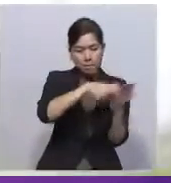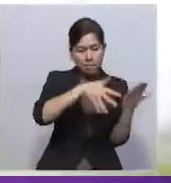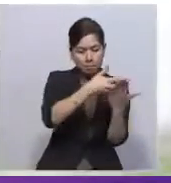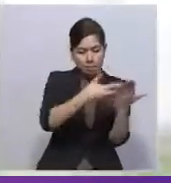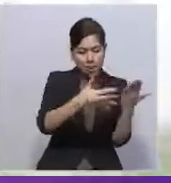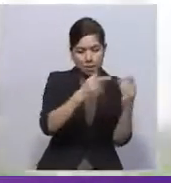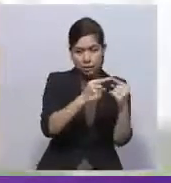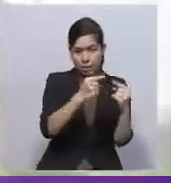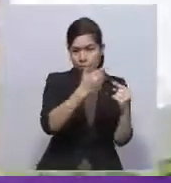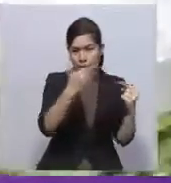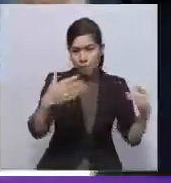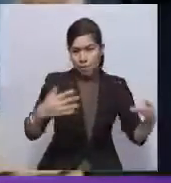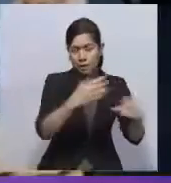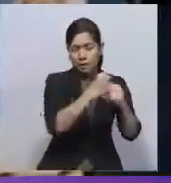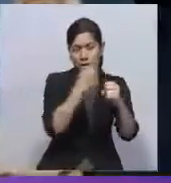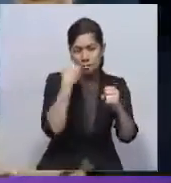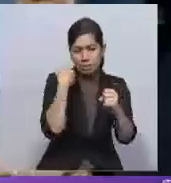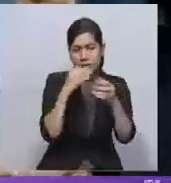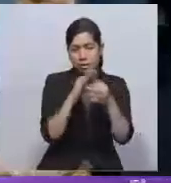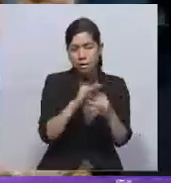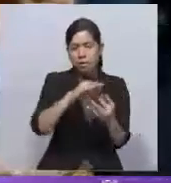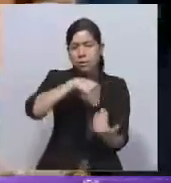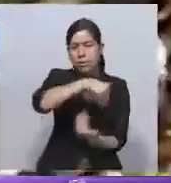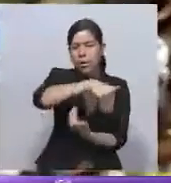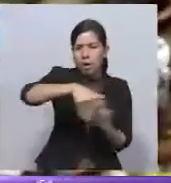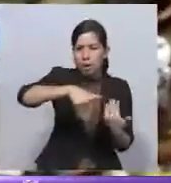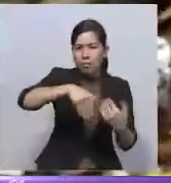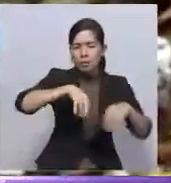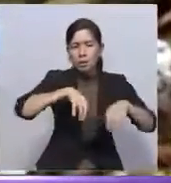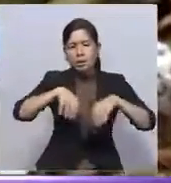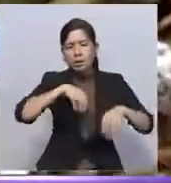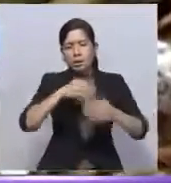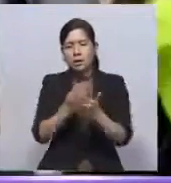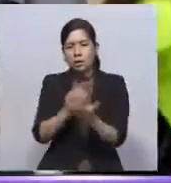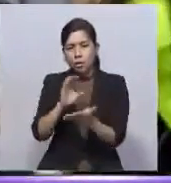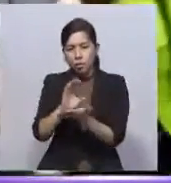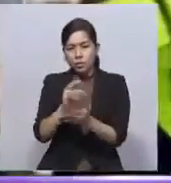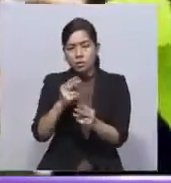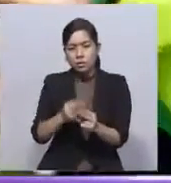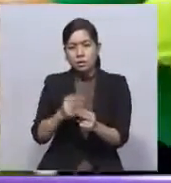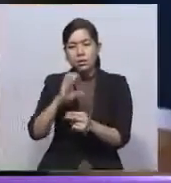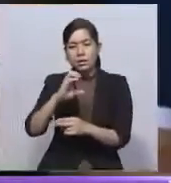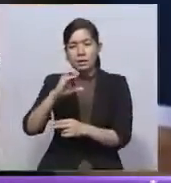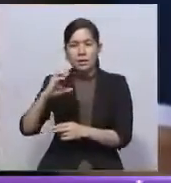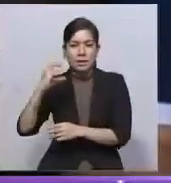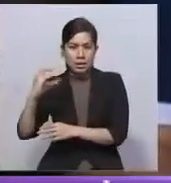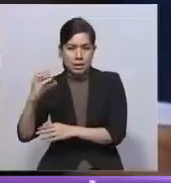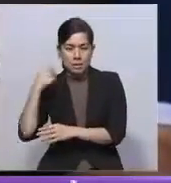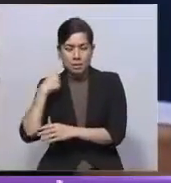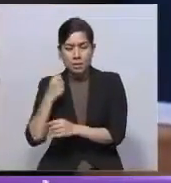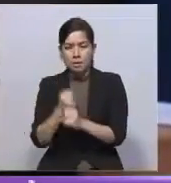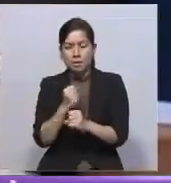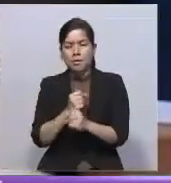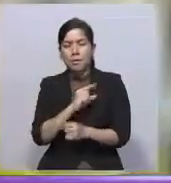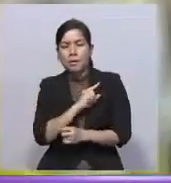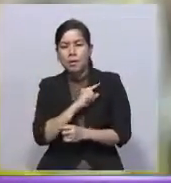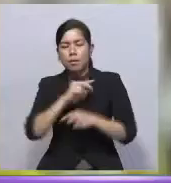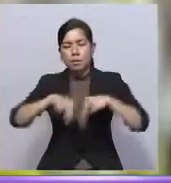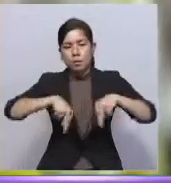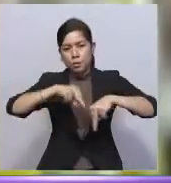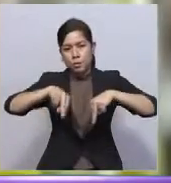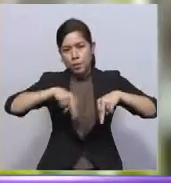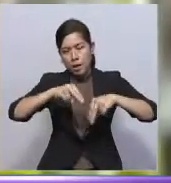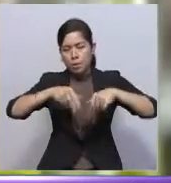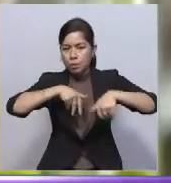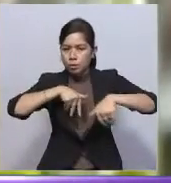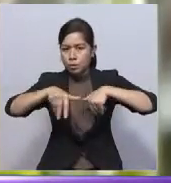ทิด้านสิ่งแวดล้อมโดยจะมีการจัดตั้งกองทุนพัฒนา EEC ที่จะดูแลช่วยเหลือเยียวยาชุมชนส